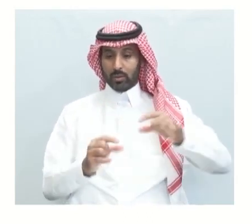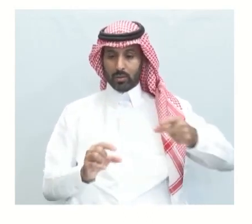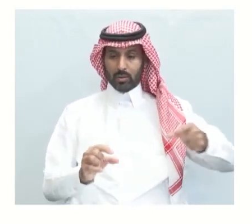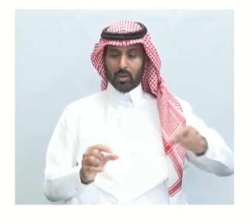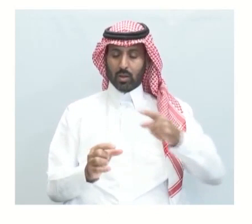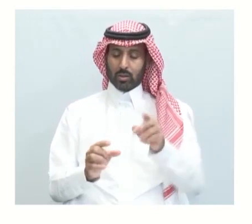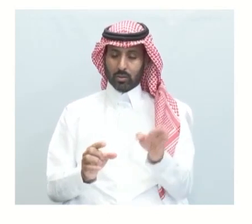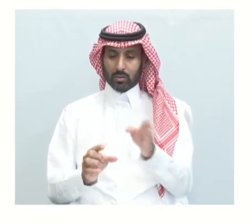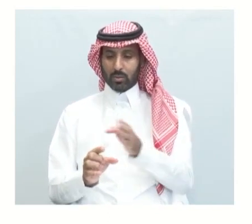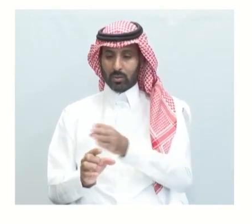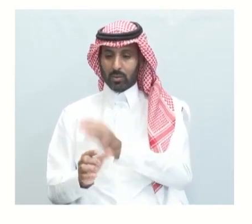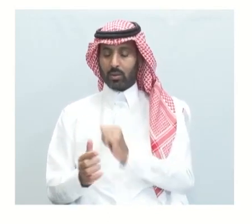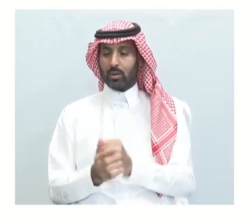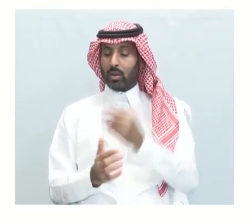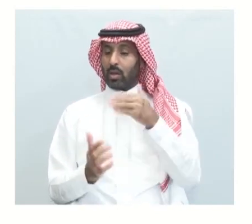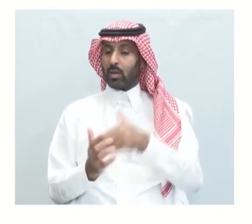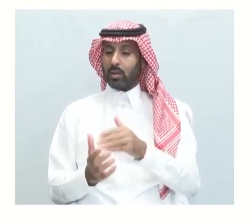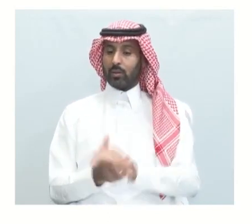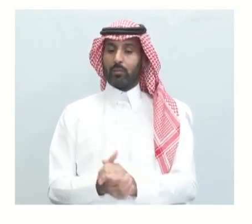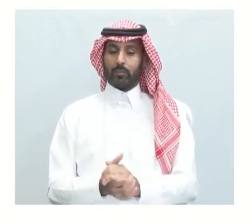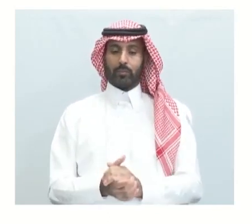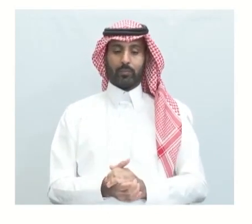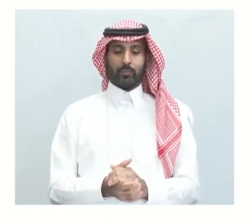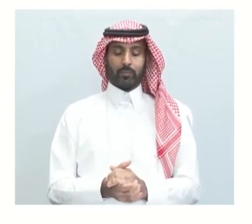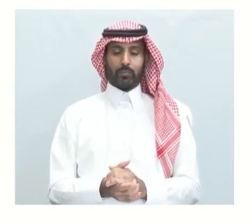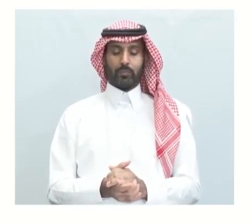للوصول الى العقده المطلوبه